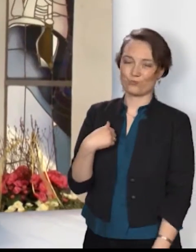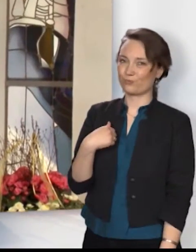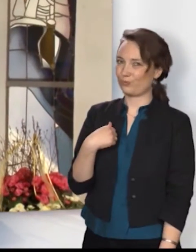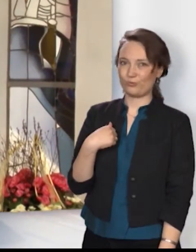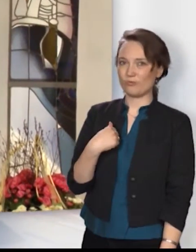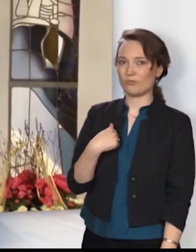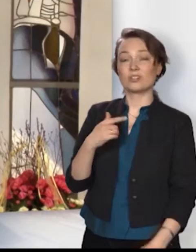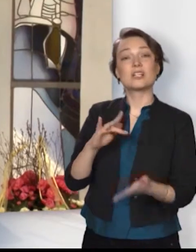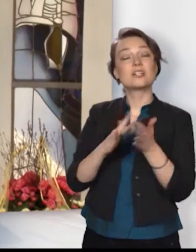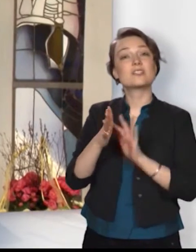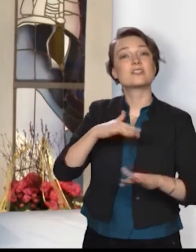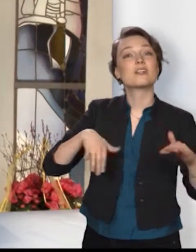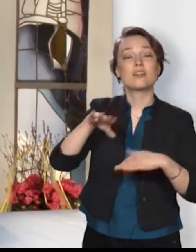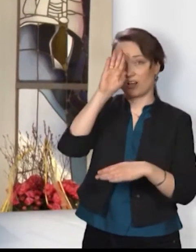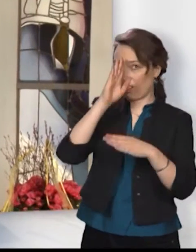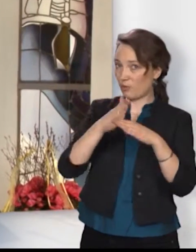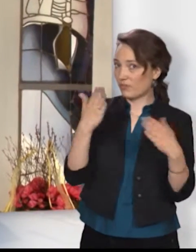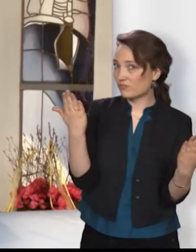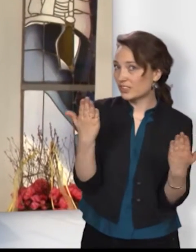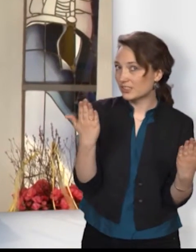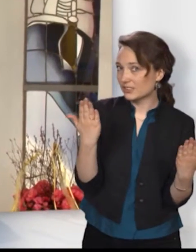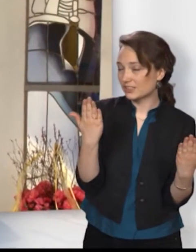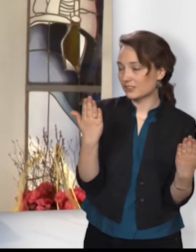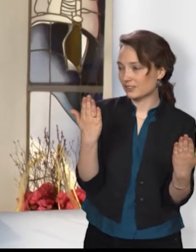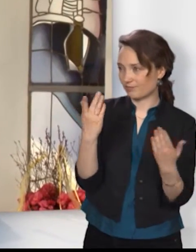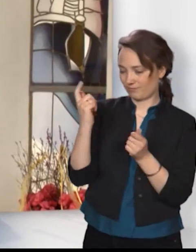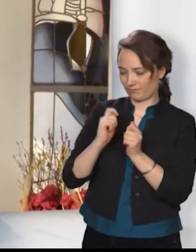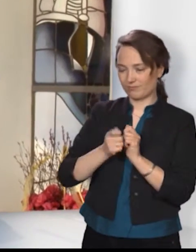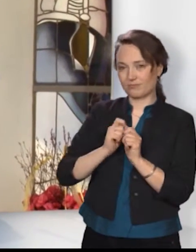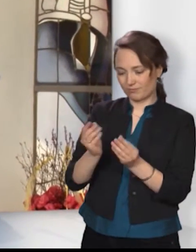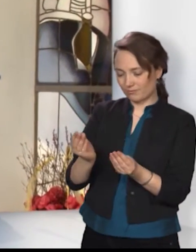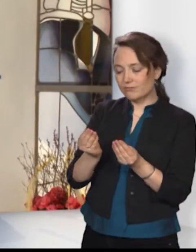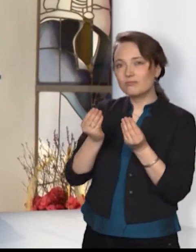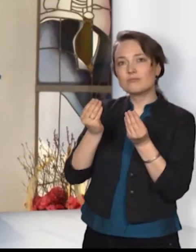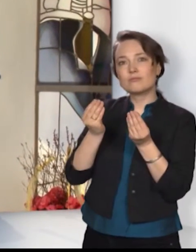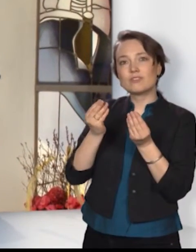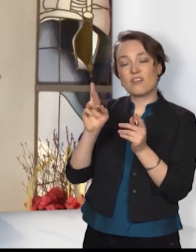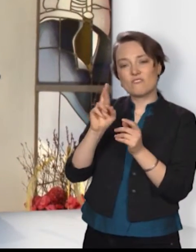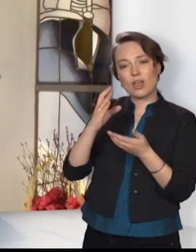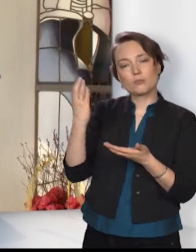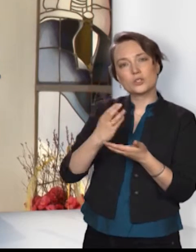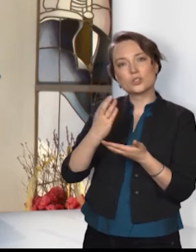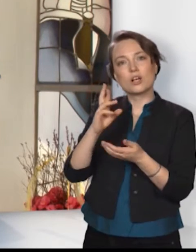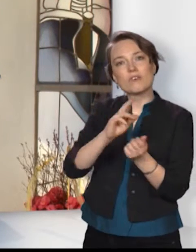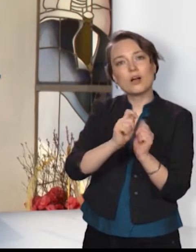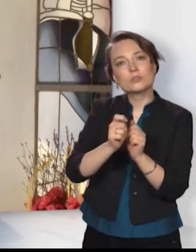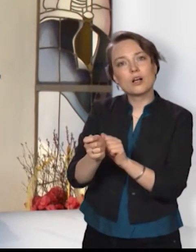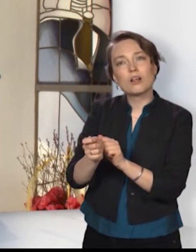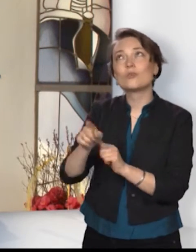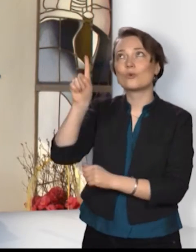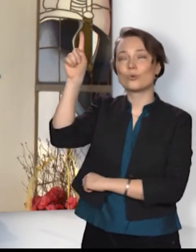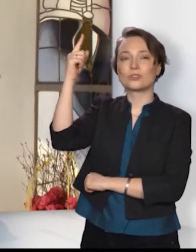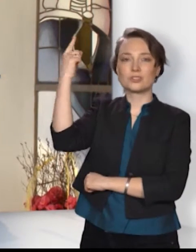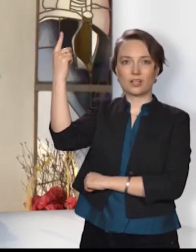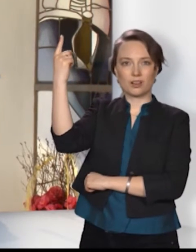dass wir das Blatt, mit dem wir spielen, von Gott gemischt und ausgeteilt bekommen. Und egal, ob wir dann ein